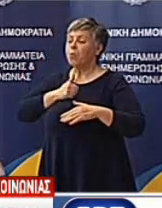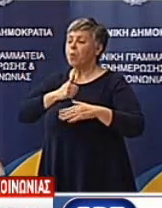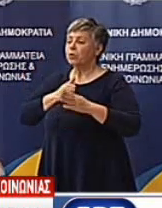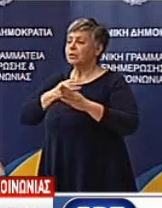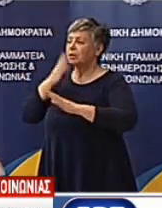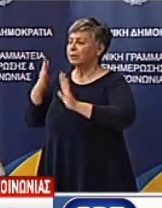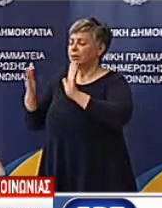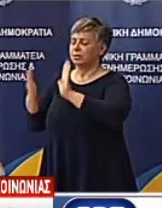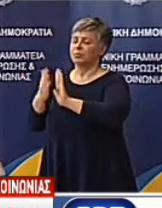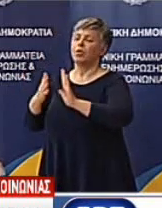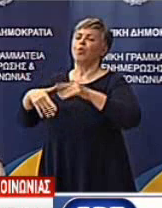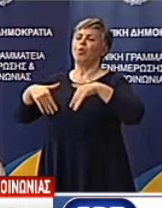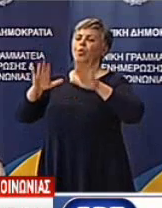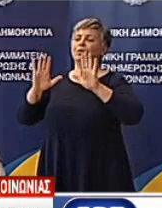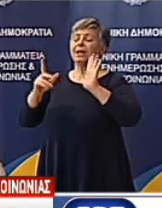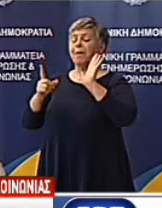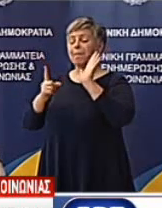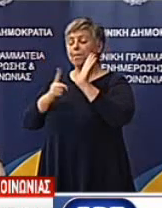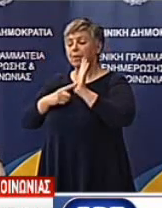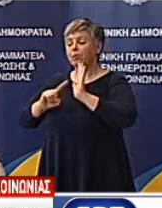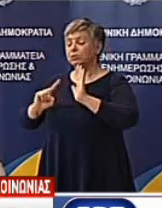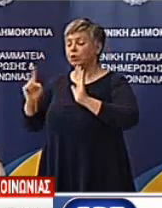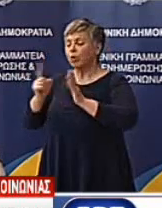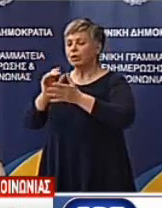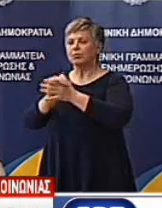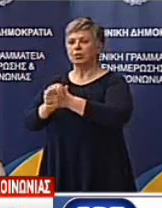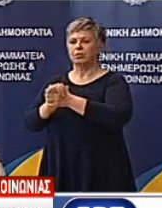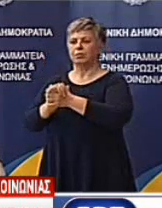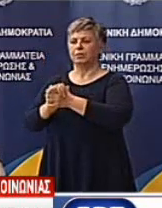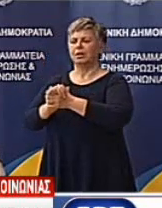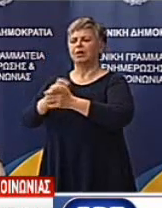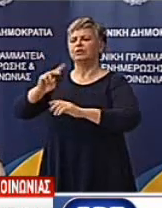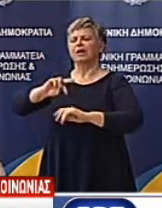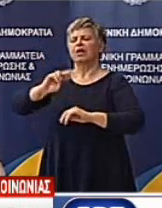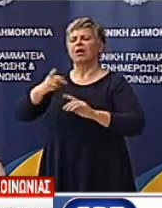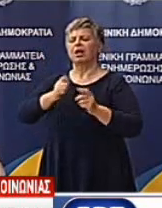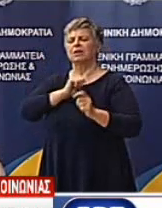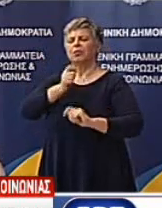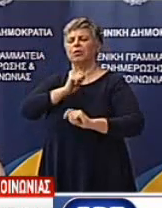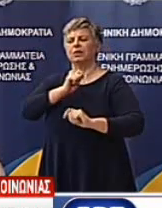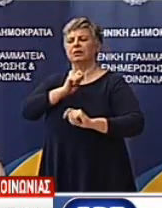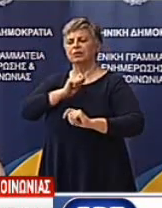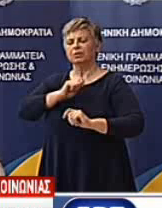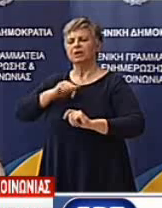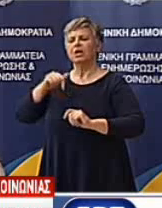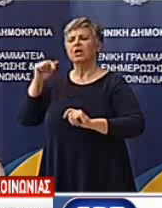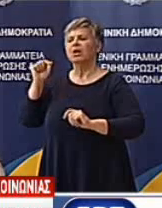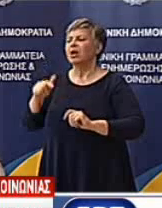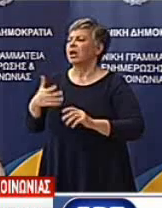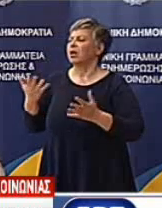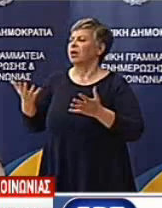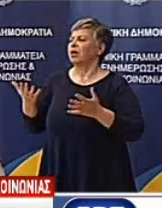Αυτό είναι ευθύνη και της αντιπολίτευσης αλλά φυσικά και του κινήματος το οποίο βρίσκεται αυτή τη στιγμή και στους